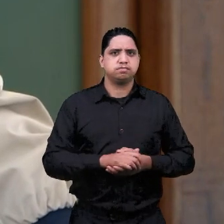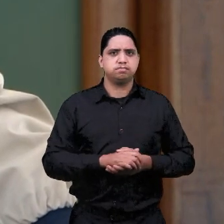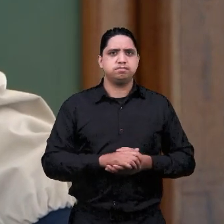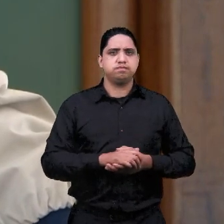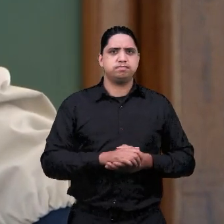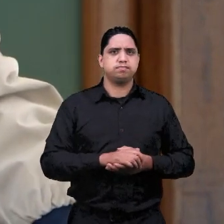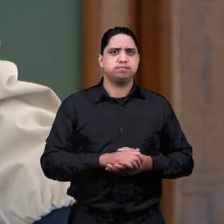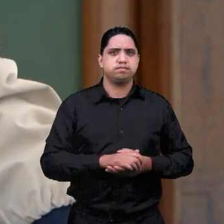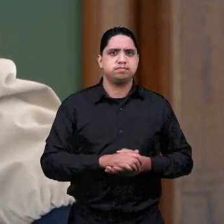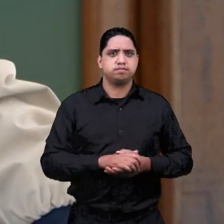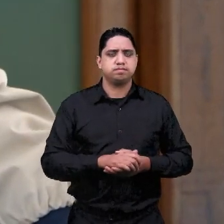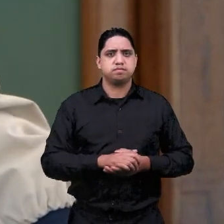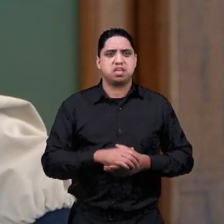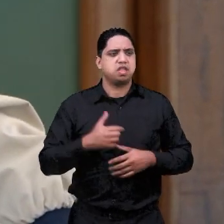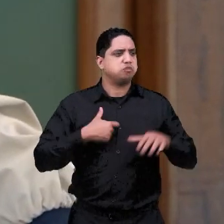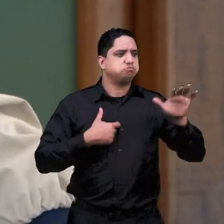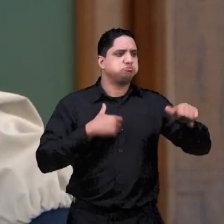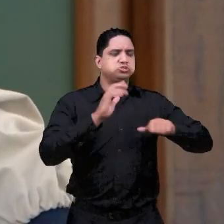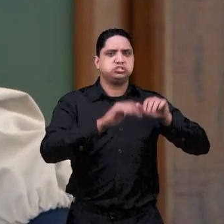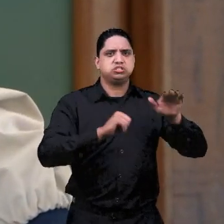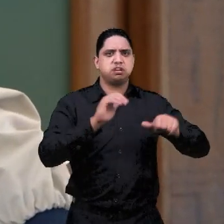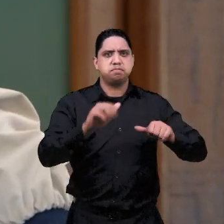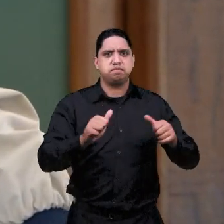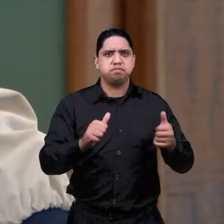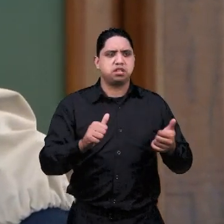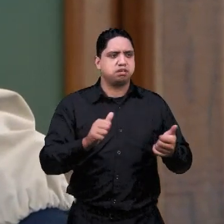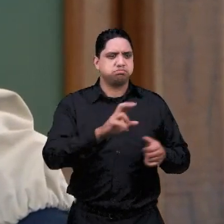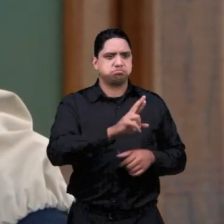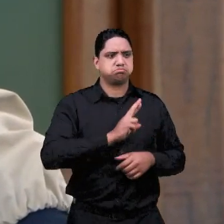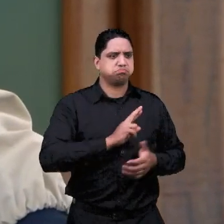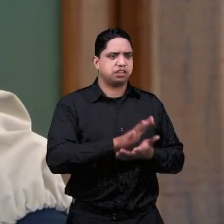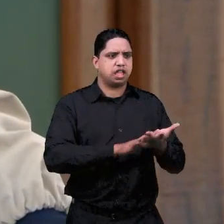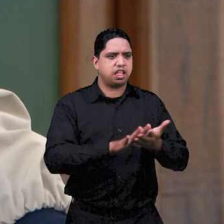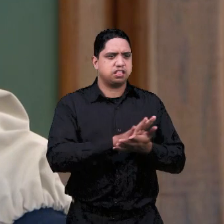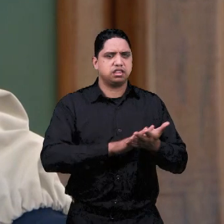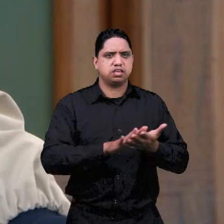J'ai l'appelé, il ne m'a pas répondu.